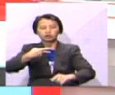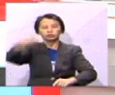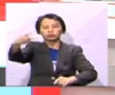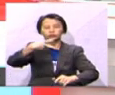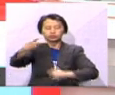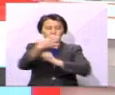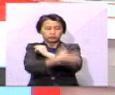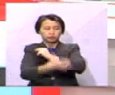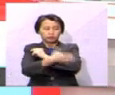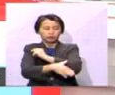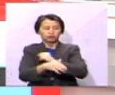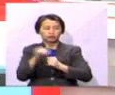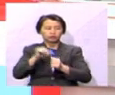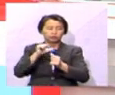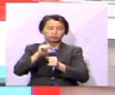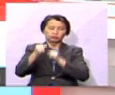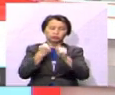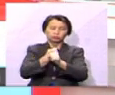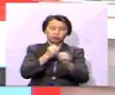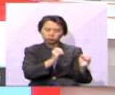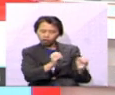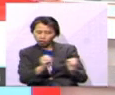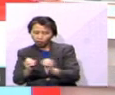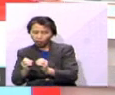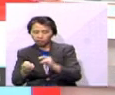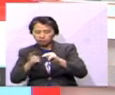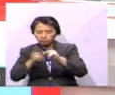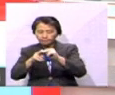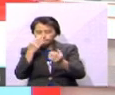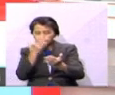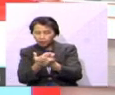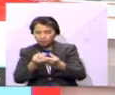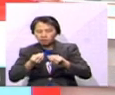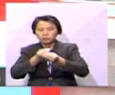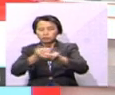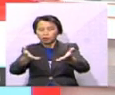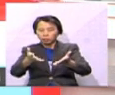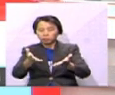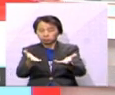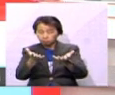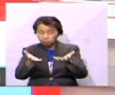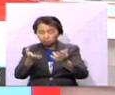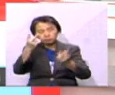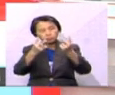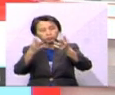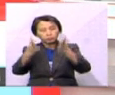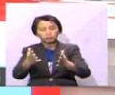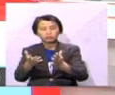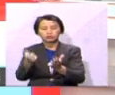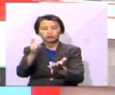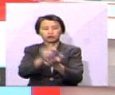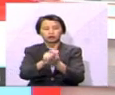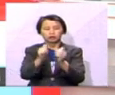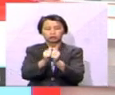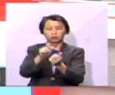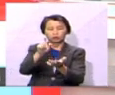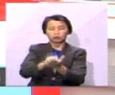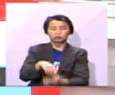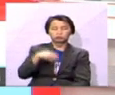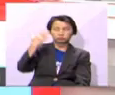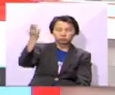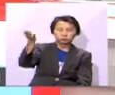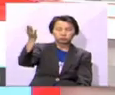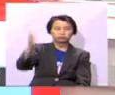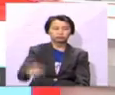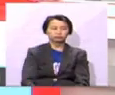negara. Dan setiap tahun penganjurannya sentiasa ditambah baik bagi memenuhi kehendak pengunjung. Laporannya bersama wartawan Nazaruddin